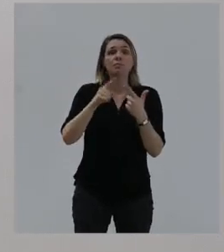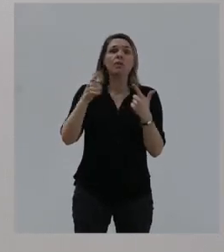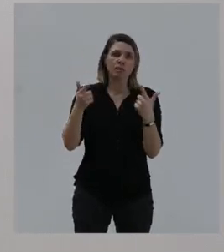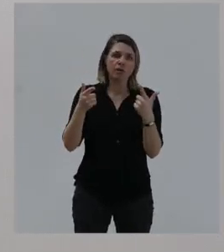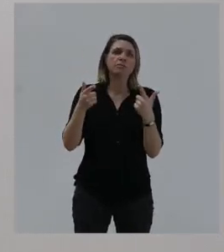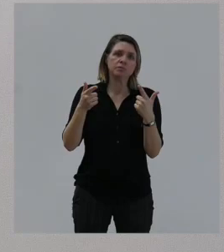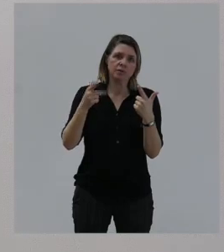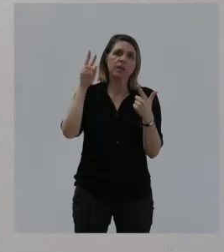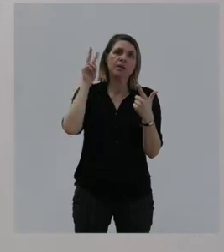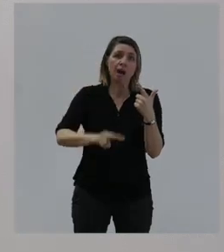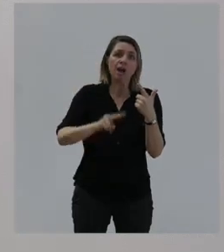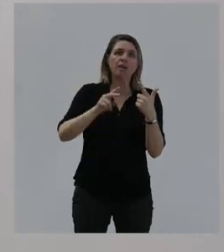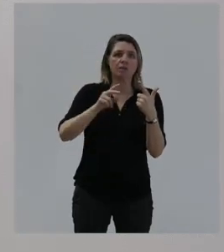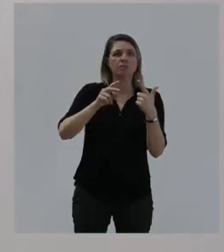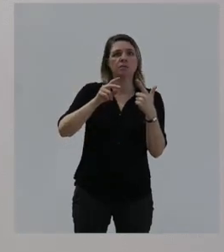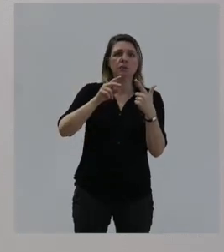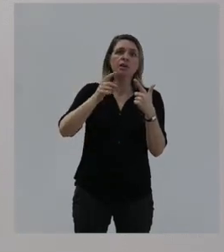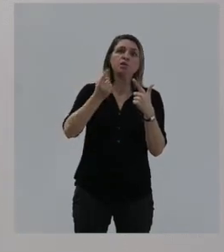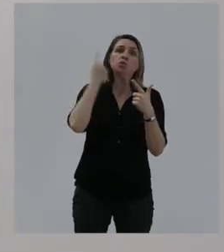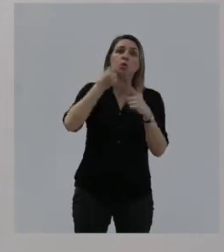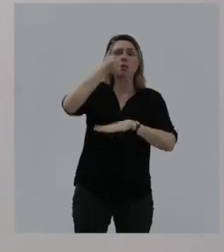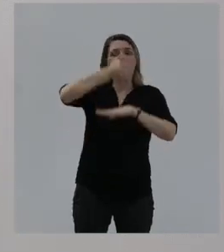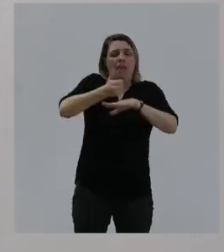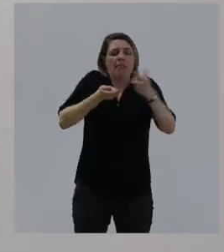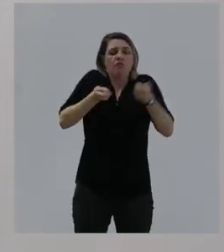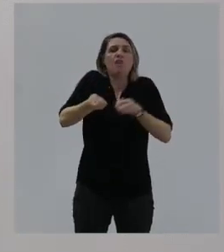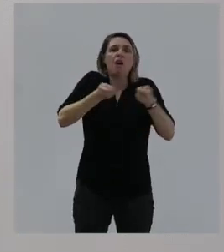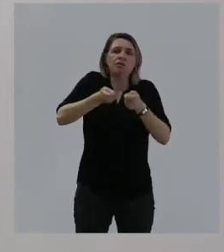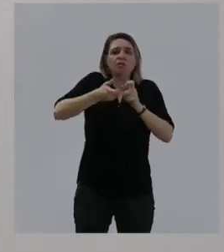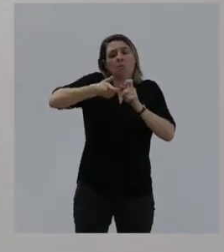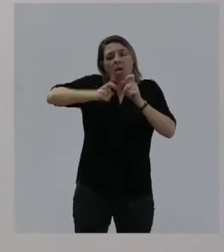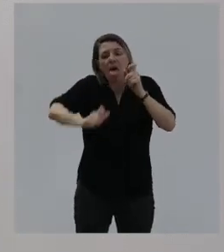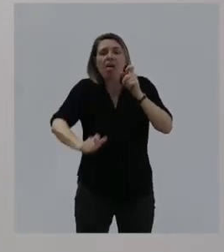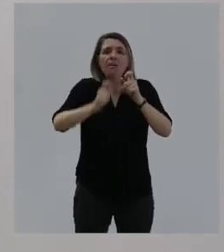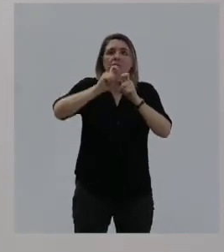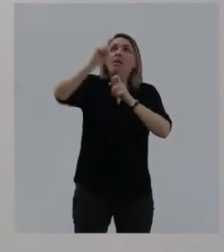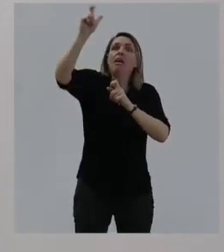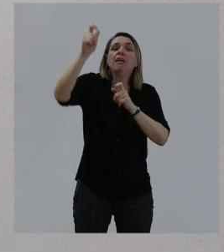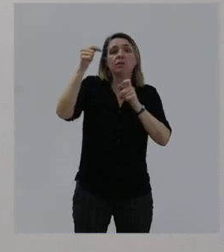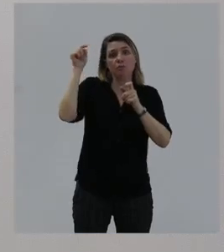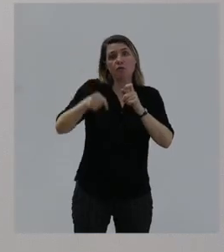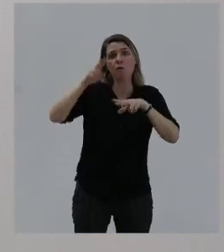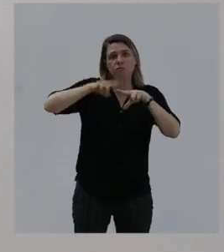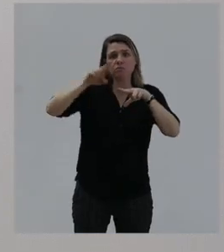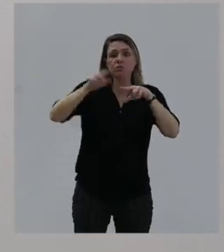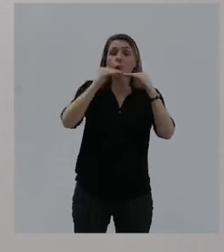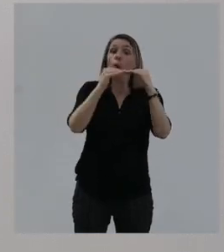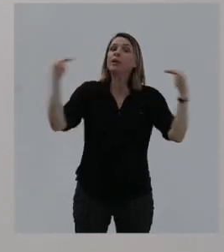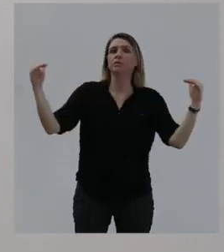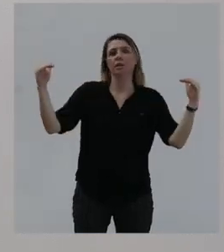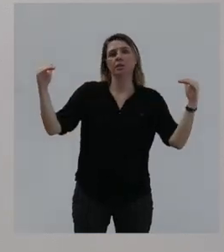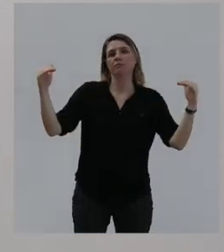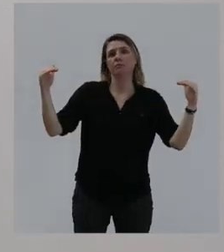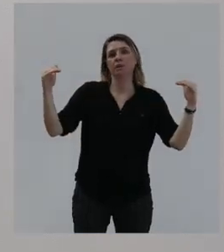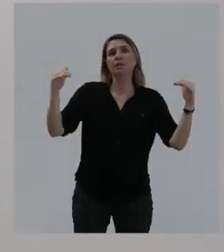la verticalité que nous pensons toujours pour la gouvernance, il y a pour moi un très grand chantier à mener sur l'horizontalité. Il ne